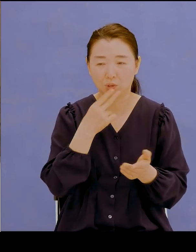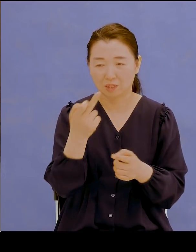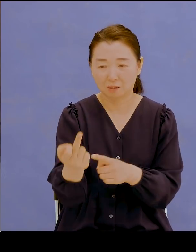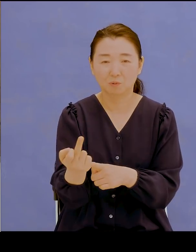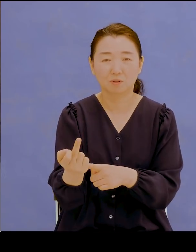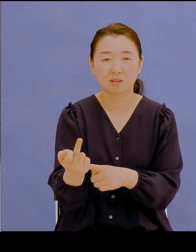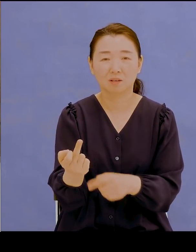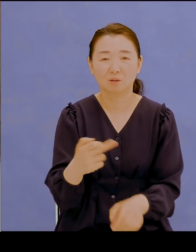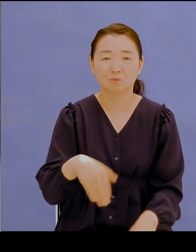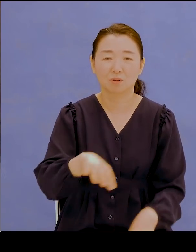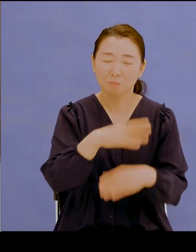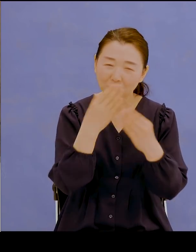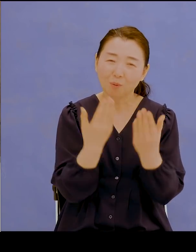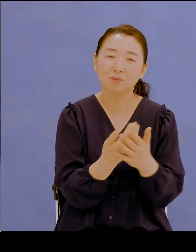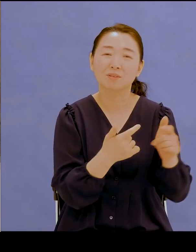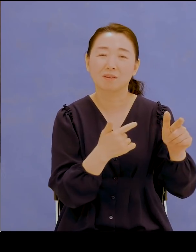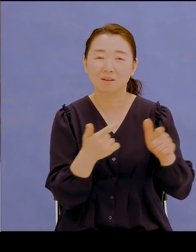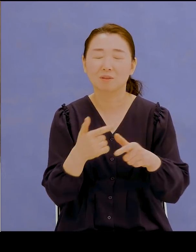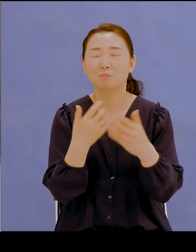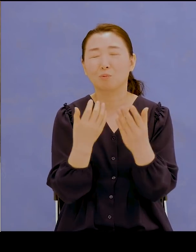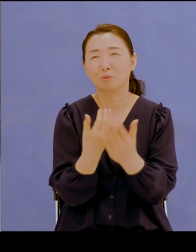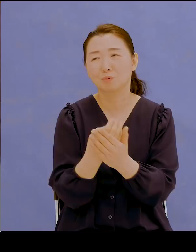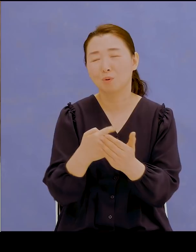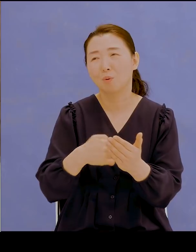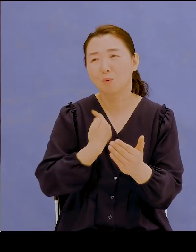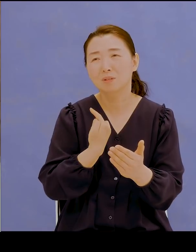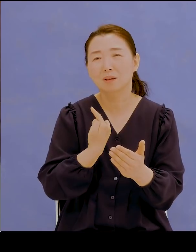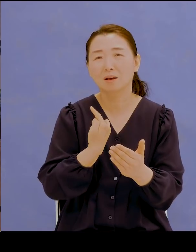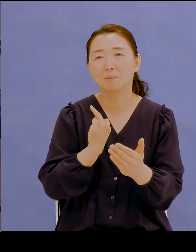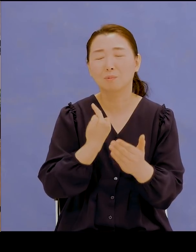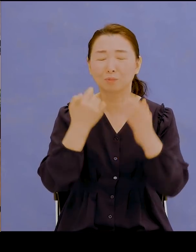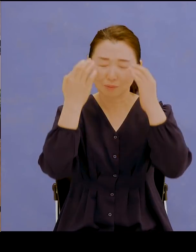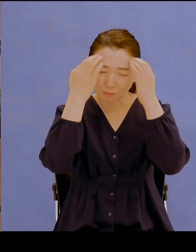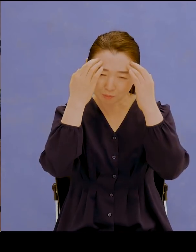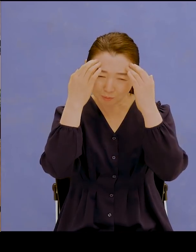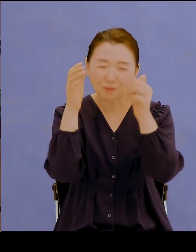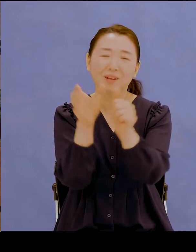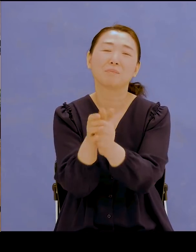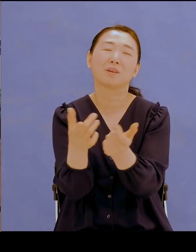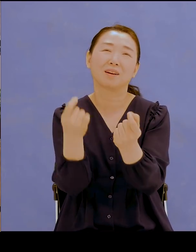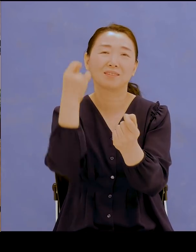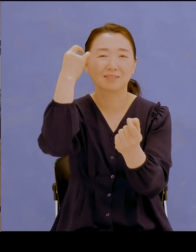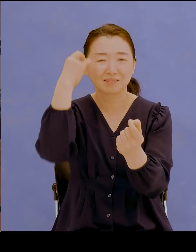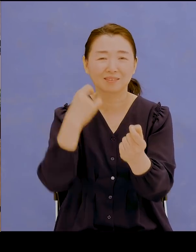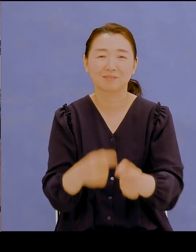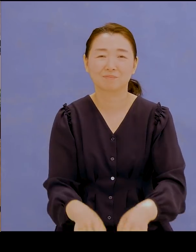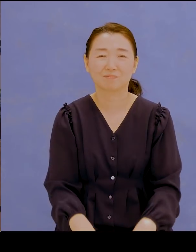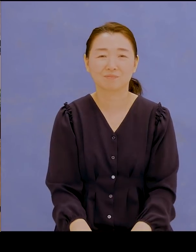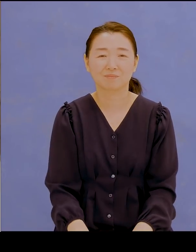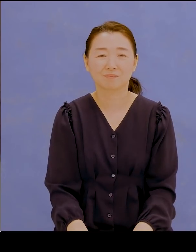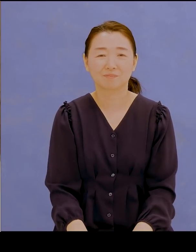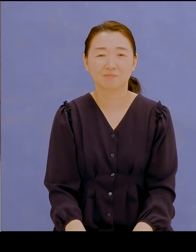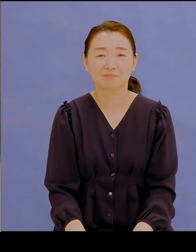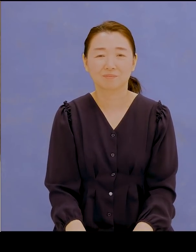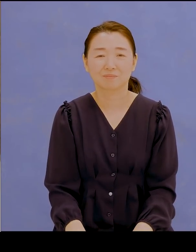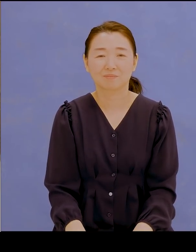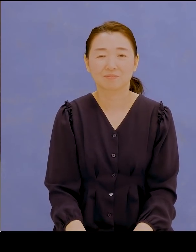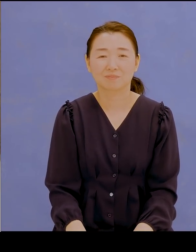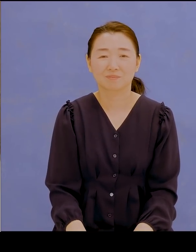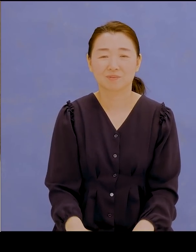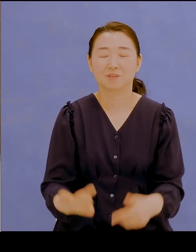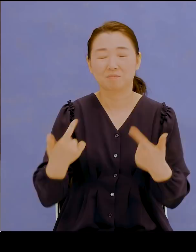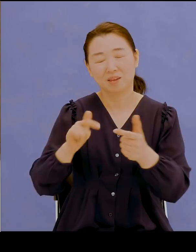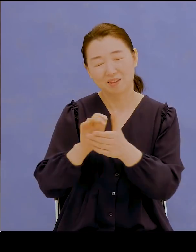남동생이 뭔가 우리의 모든 그거를 이렇게 다 화살을 자기가 맞는 느낌인 거예요. 그 집안에서. 그래서 맨날